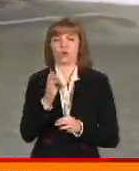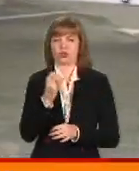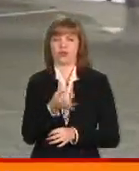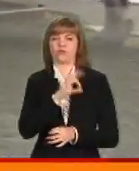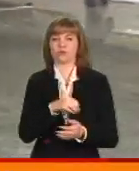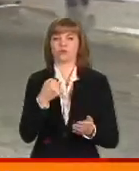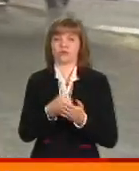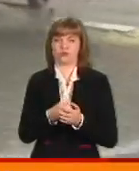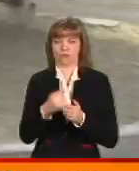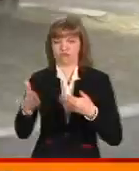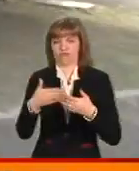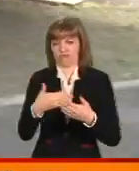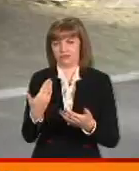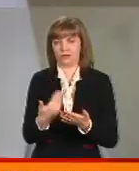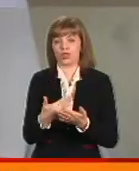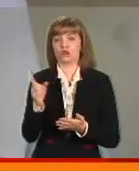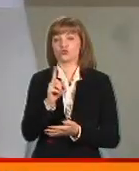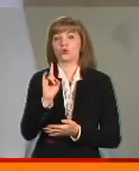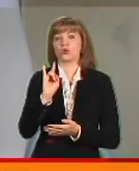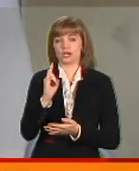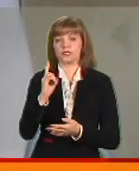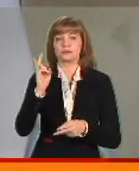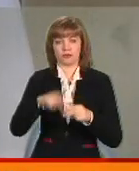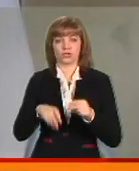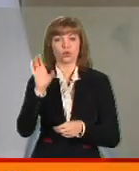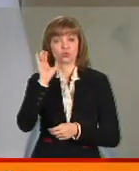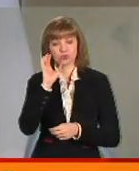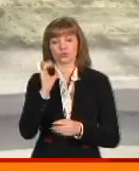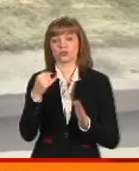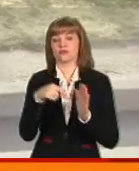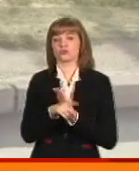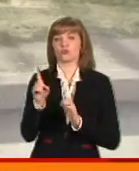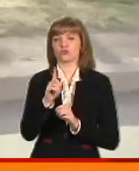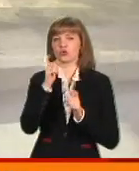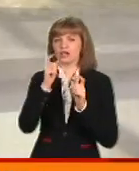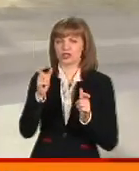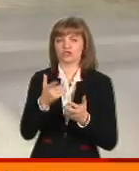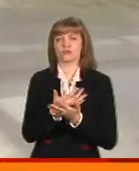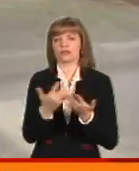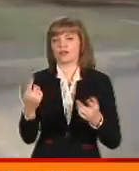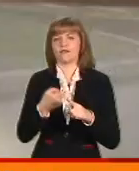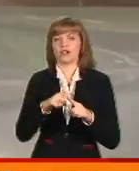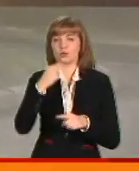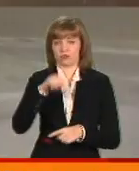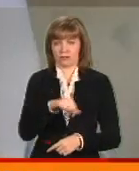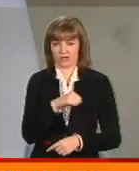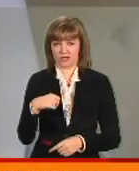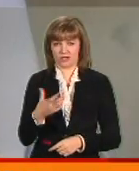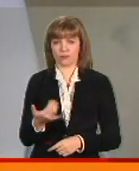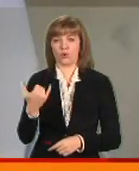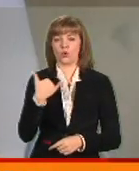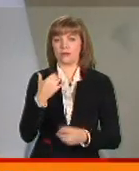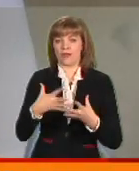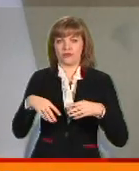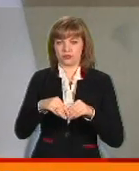вдаються до фізичної кари. В тому, що діти нас перестають слухати, і в тому, що кричимо. Все остальное, в этом виноваты мы сами. У меня в